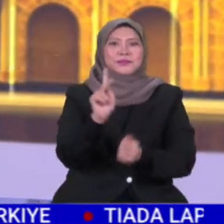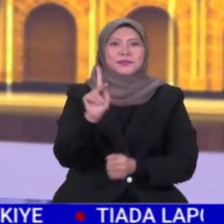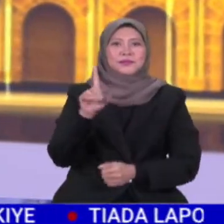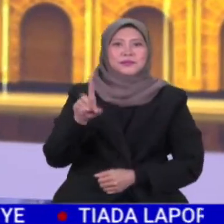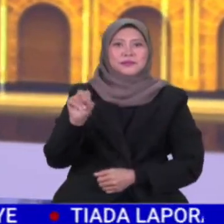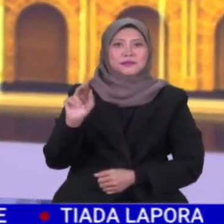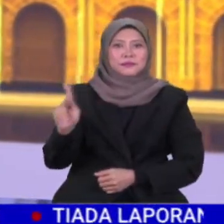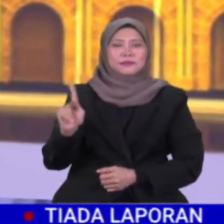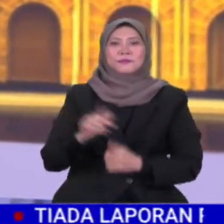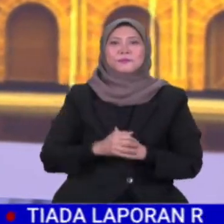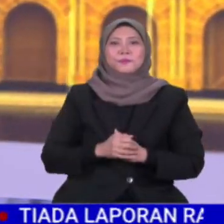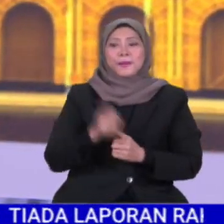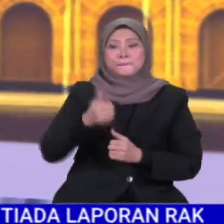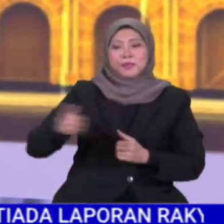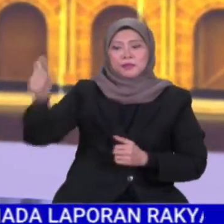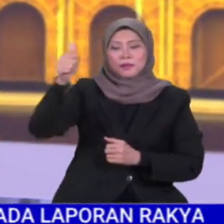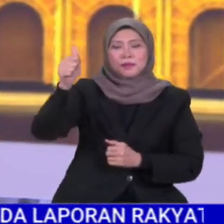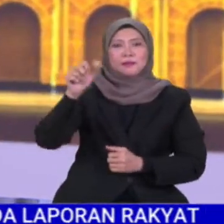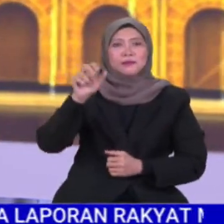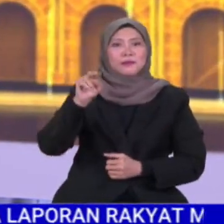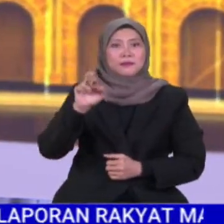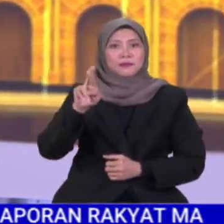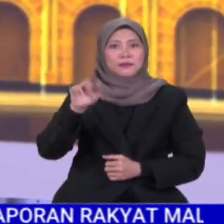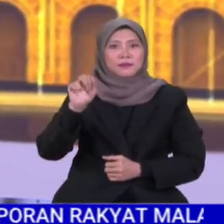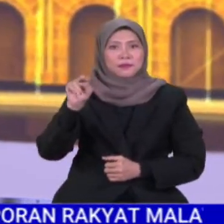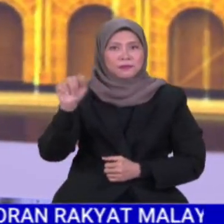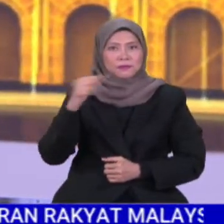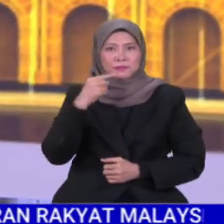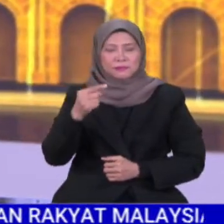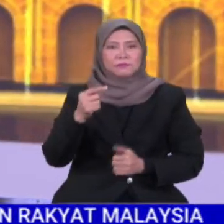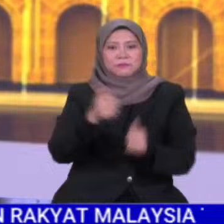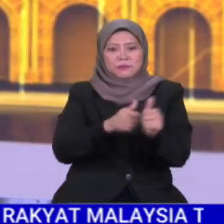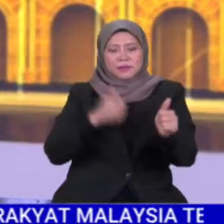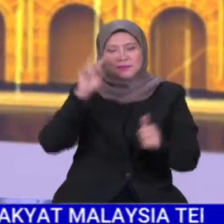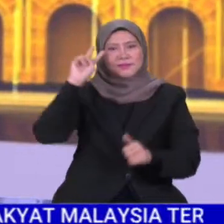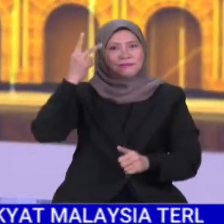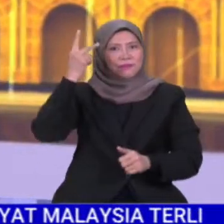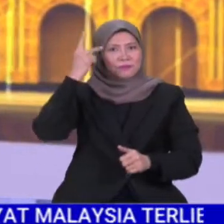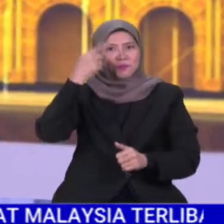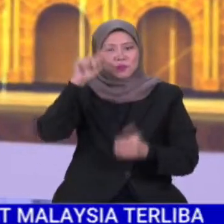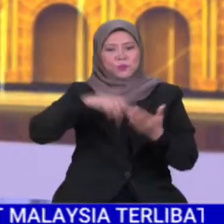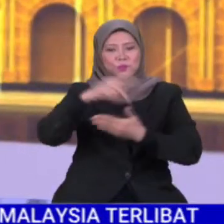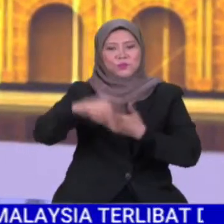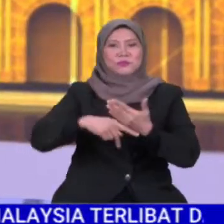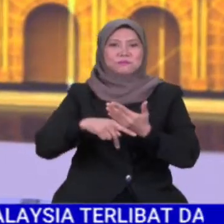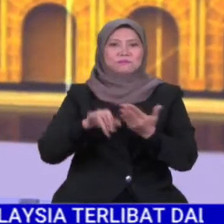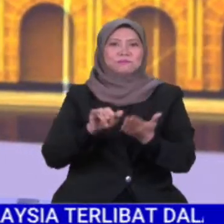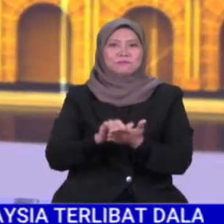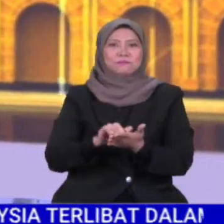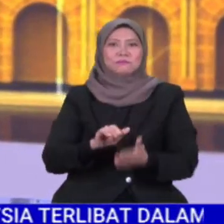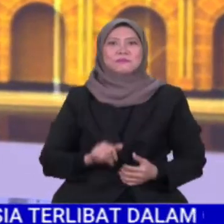Negeri. Pengarahnya Norina Jaafar berkata ini bagi mengelak salah faham mengenai pelaksanaan program itu.